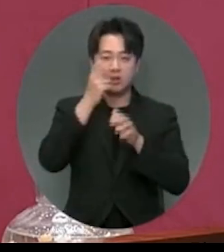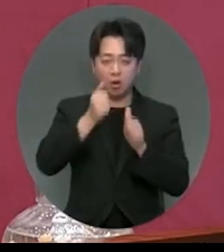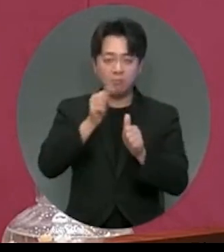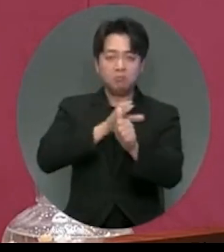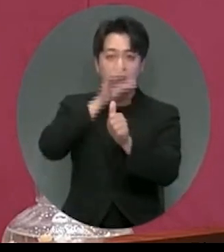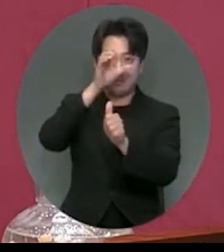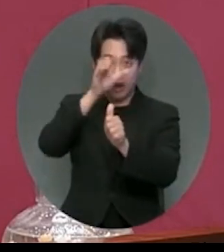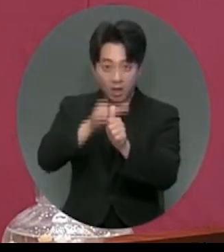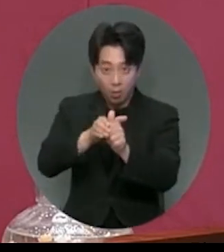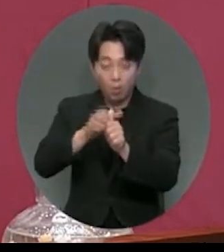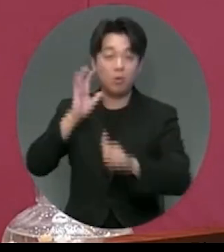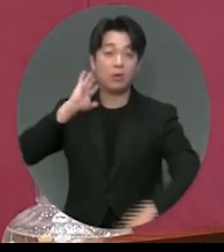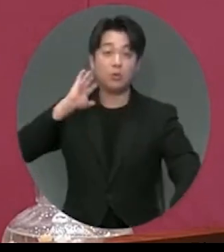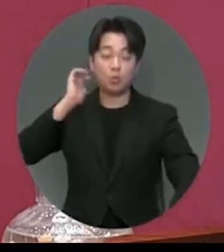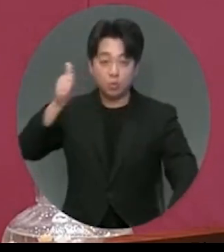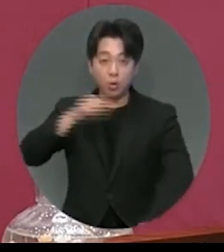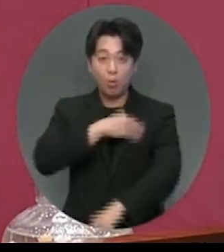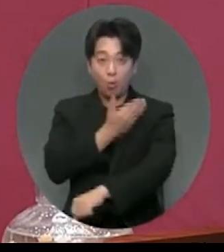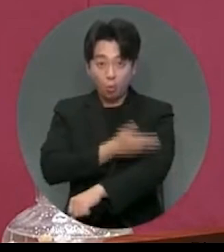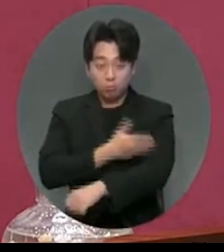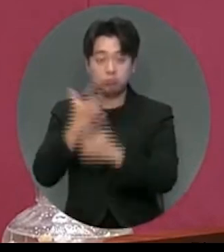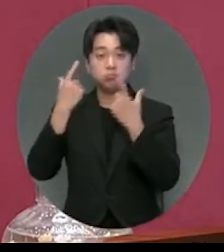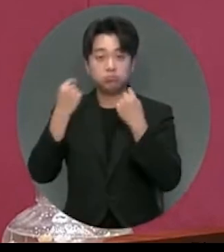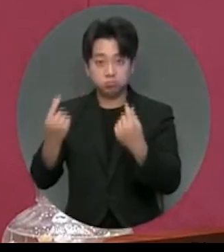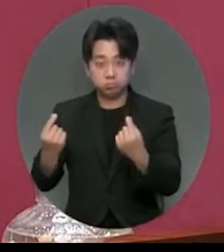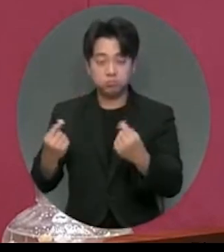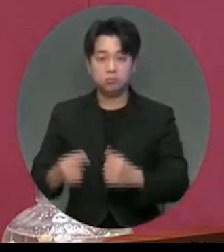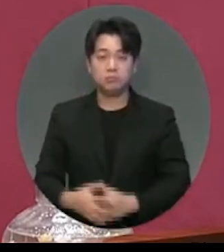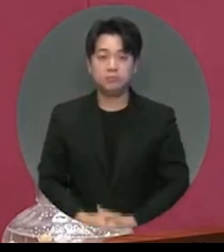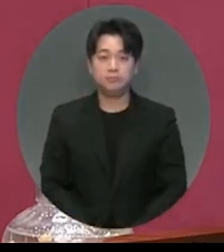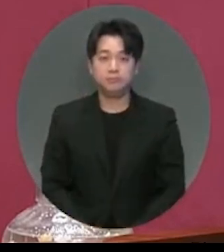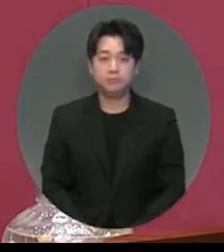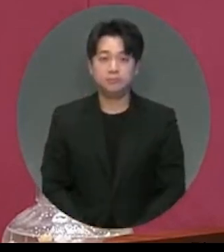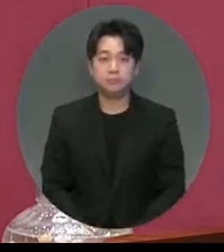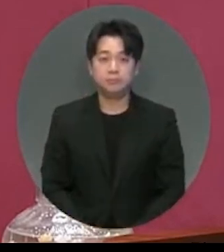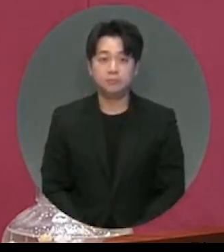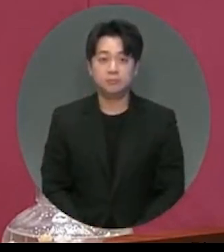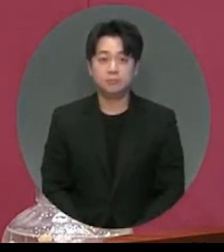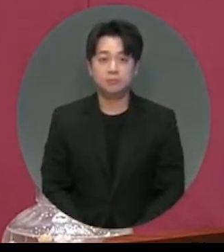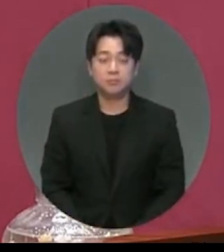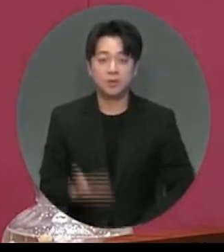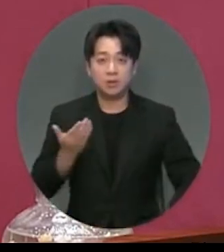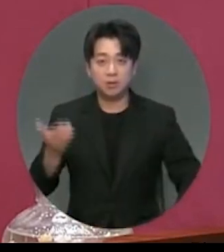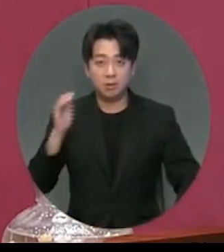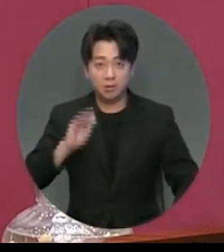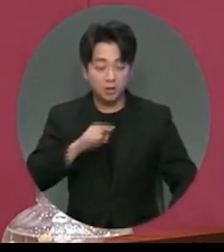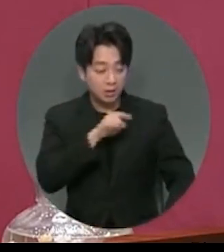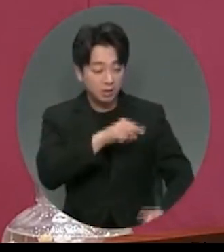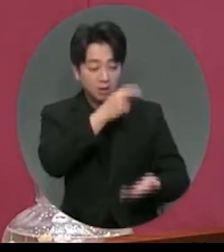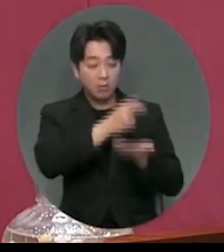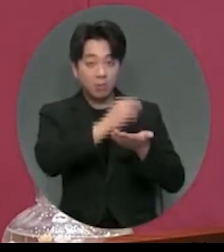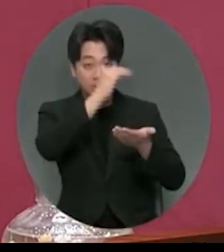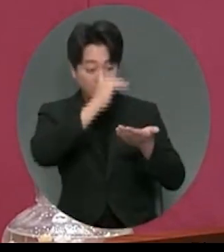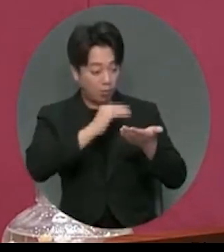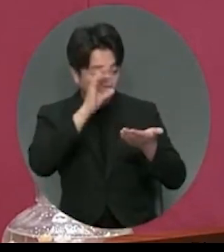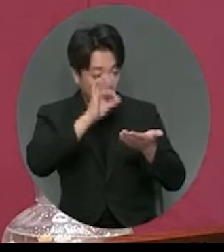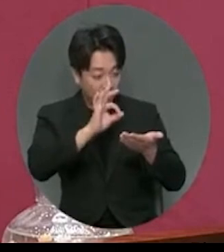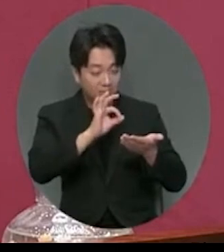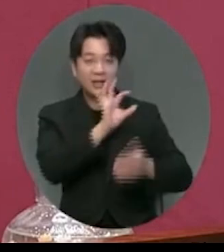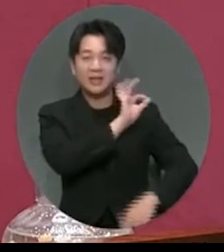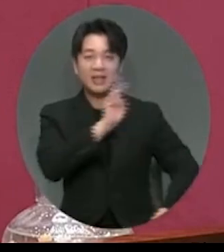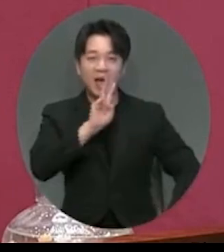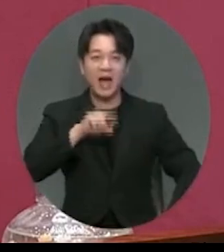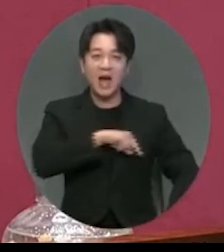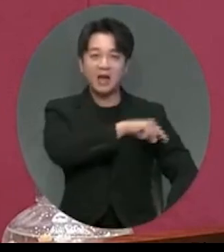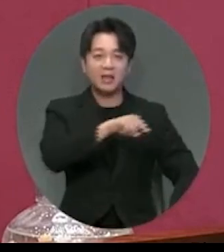임명권이 실질적으로 침해돼서는 안 됩니다. 그런데 이 법안은 특검 후보 추천권을 민주당과 비교섭 단체에만 부여하고